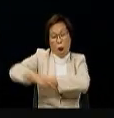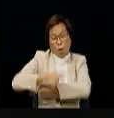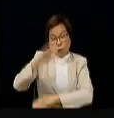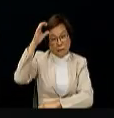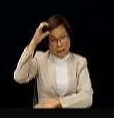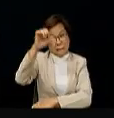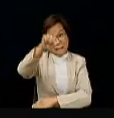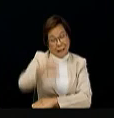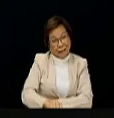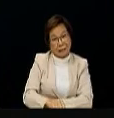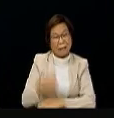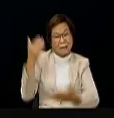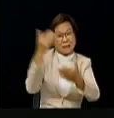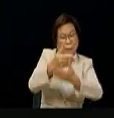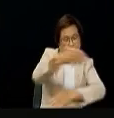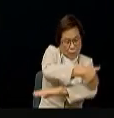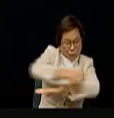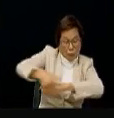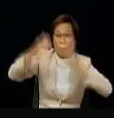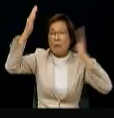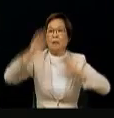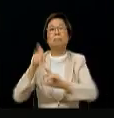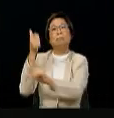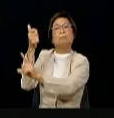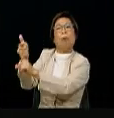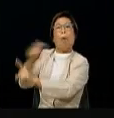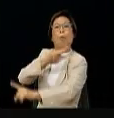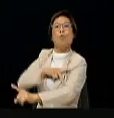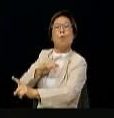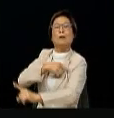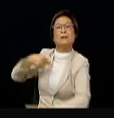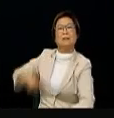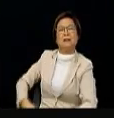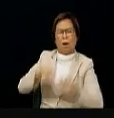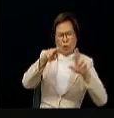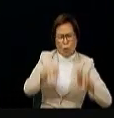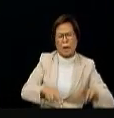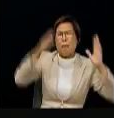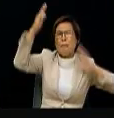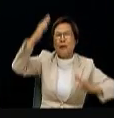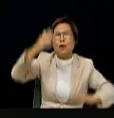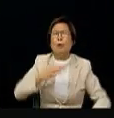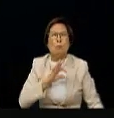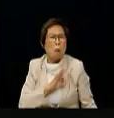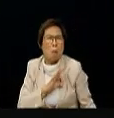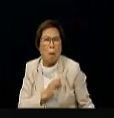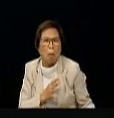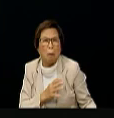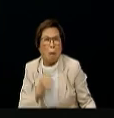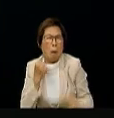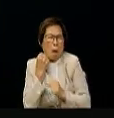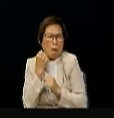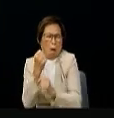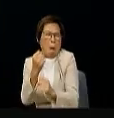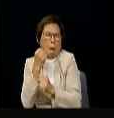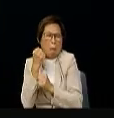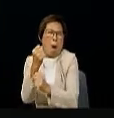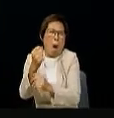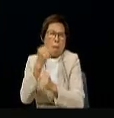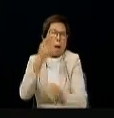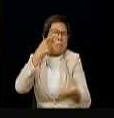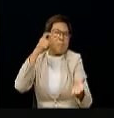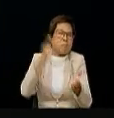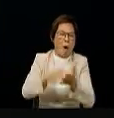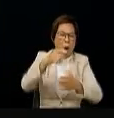kesempatan fireplace sebagai kepunyaannya Romli saya ingin tahu berapa banyak sudah novel bantahan diplomatik yang sudah